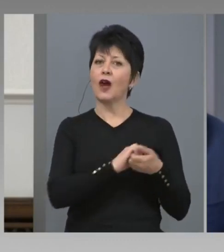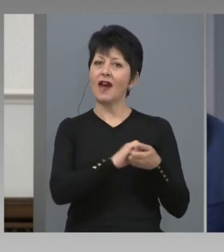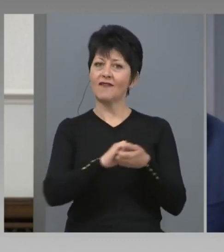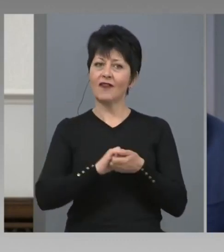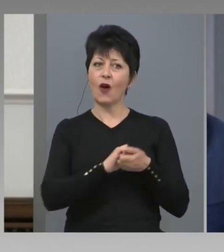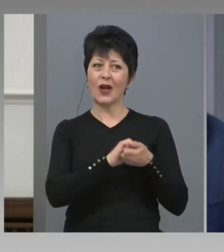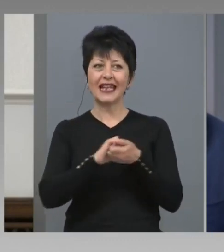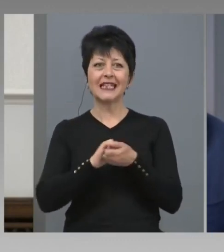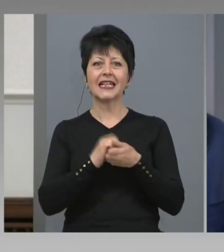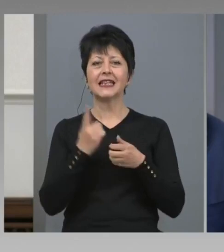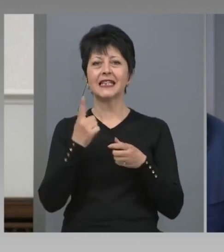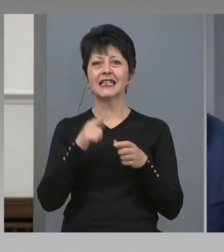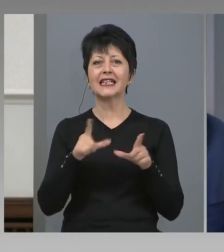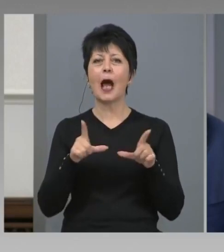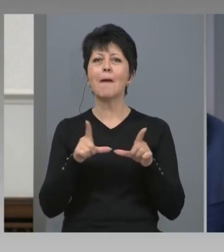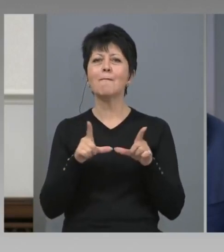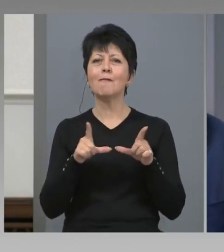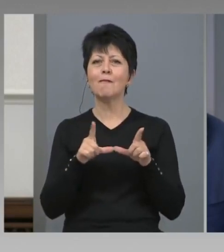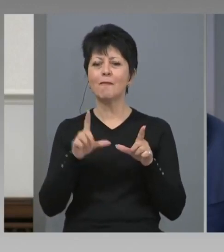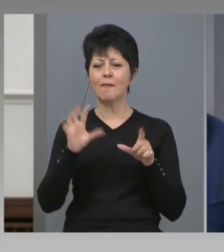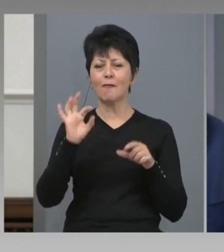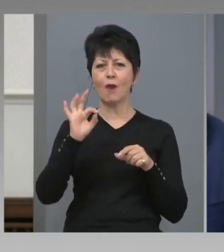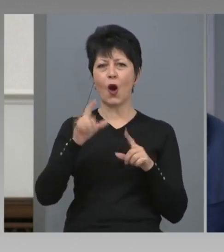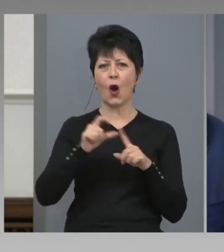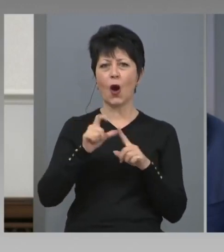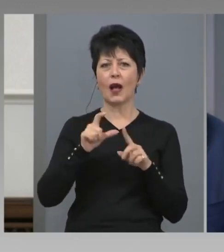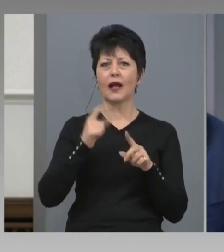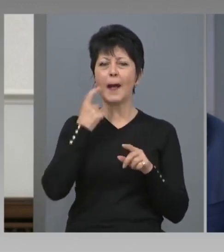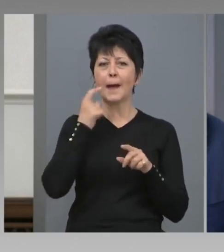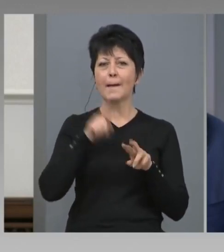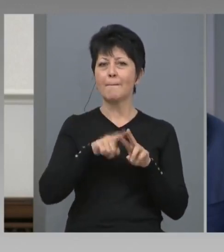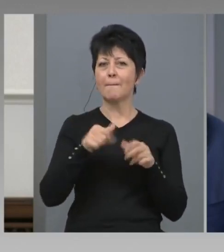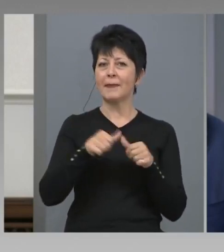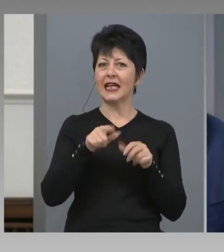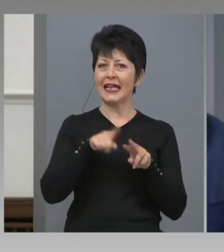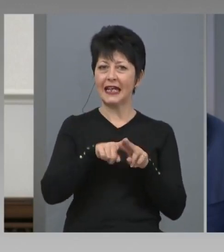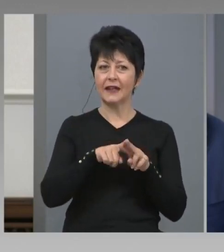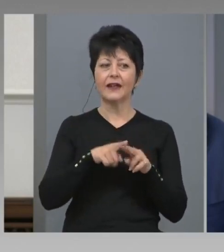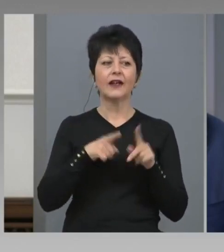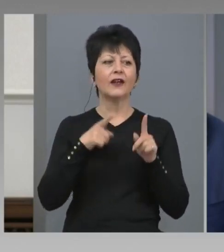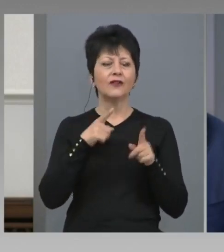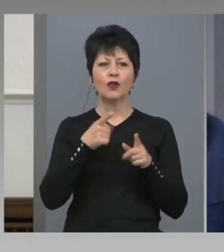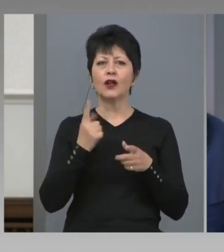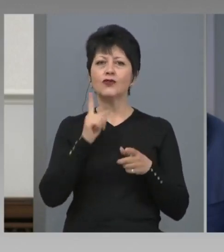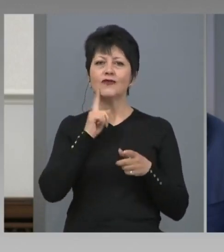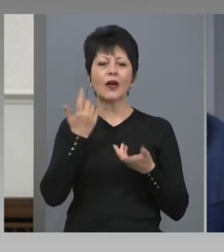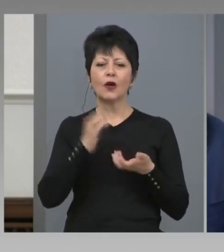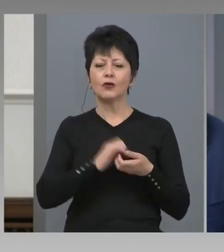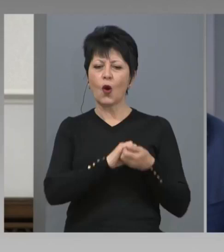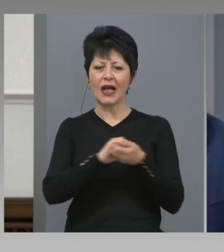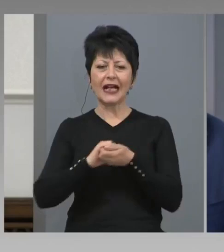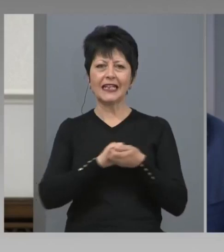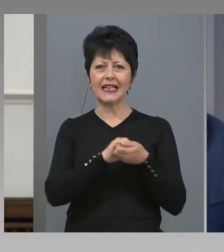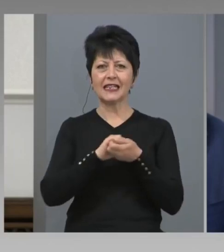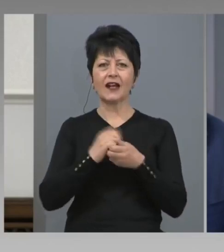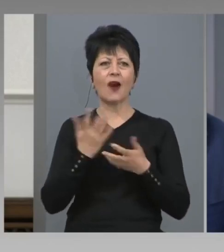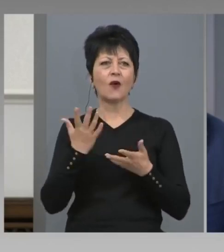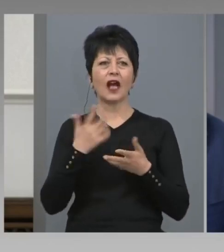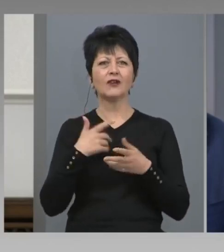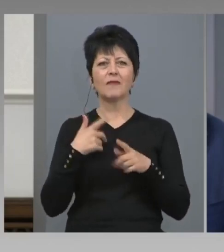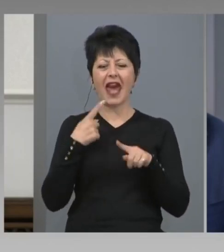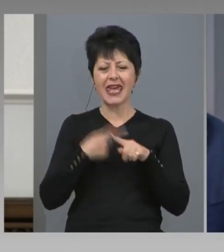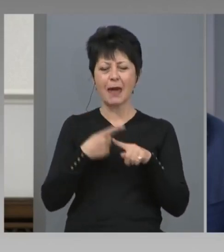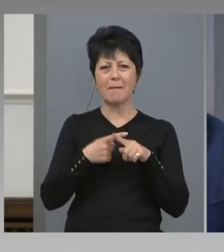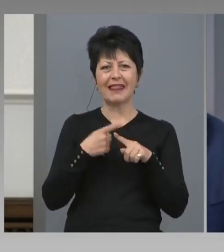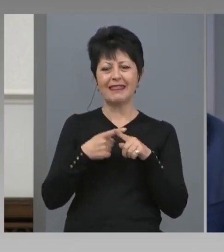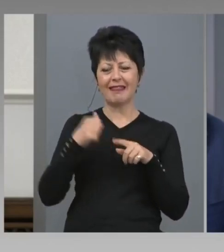с морбилито. Това е човека, който организираше борбата при всеки взрив от хепатит А,